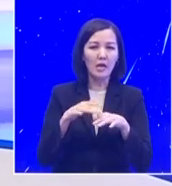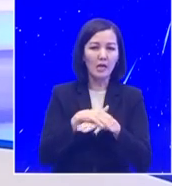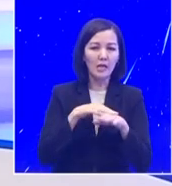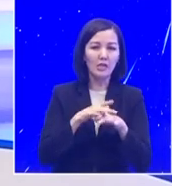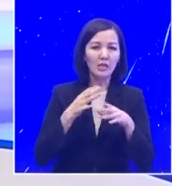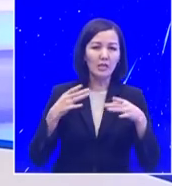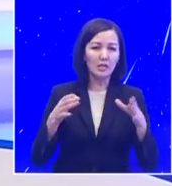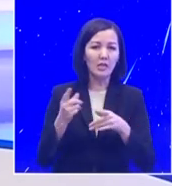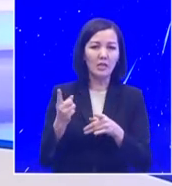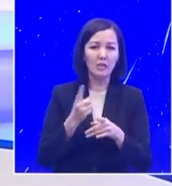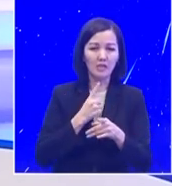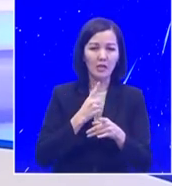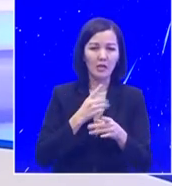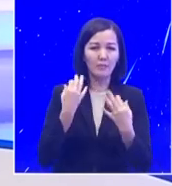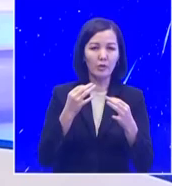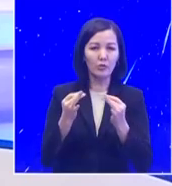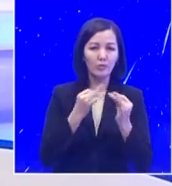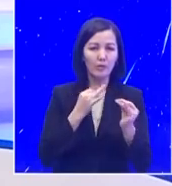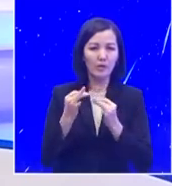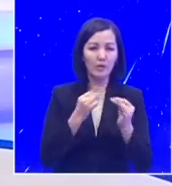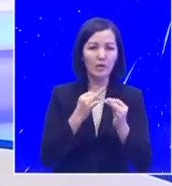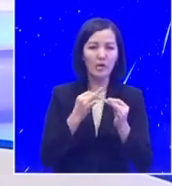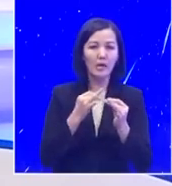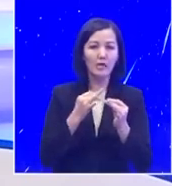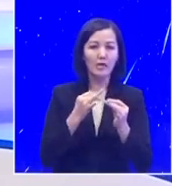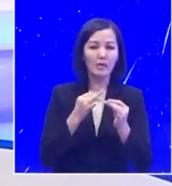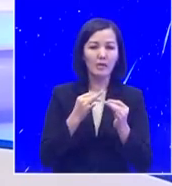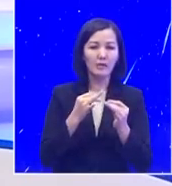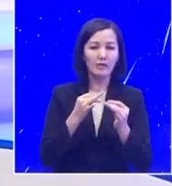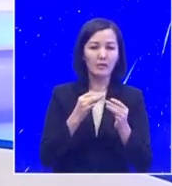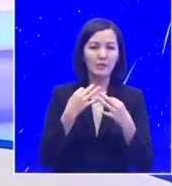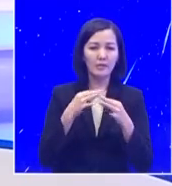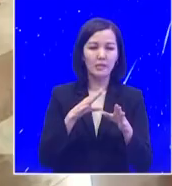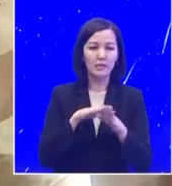охотно и ждали они конструктивного диалога. Он состоялся. Подробности в материале.